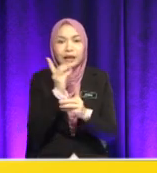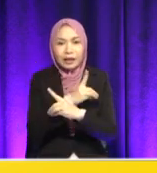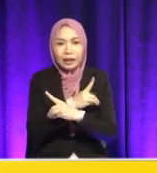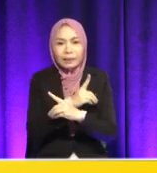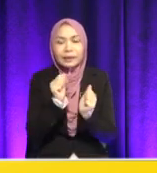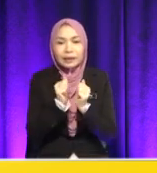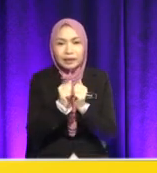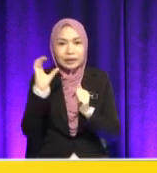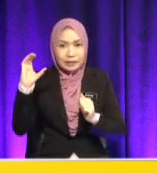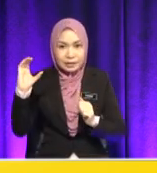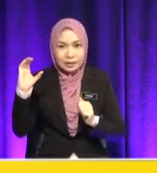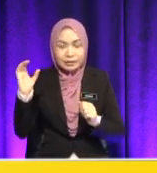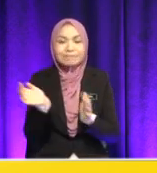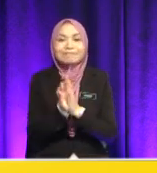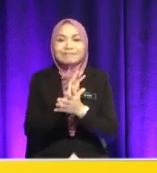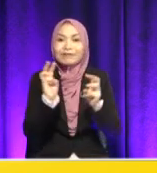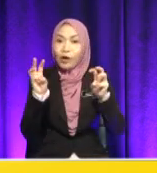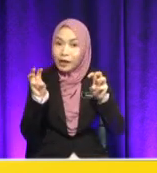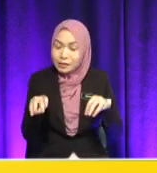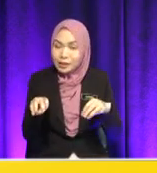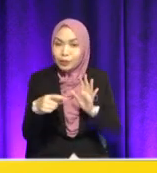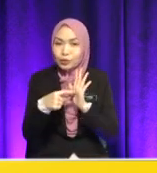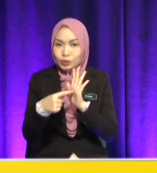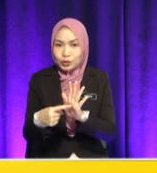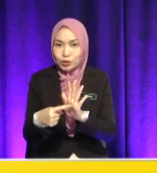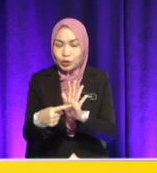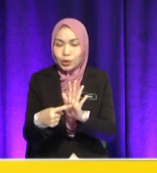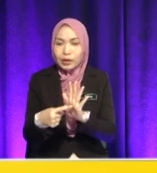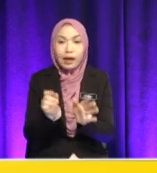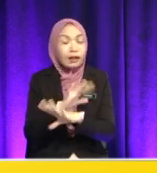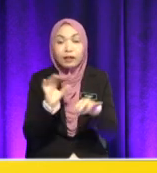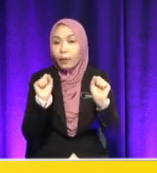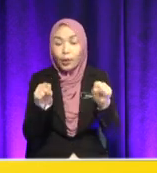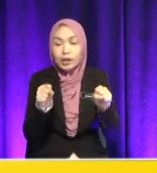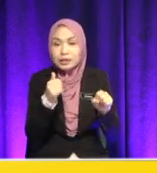wajib tunjuk tidak boleh salah langsung oke